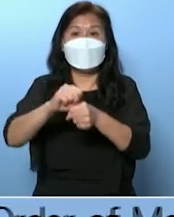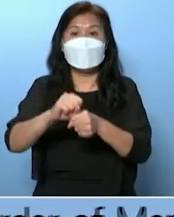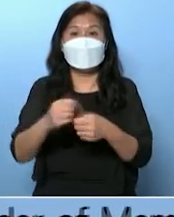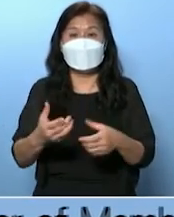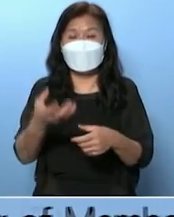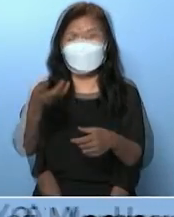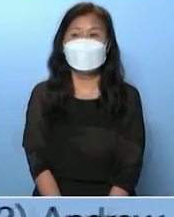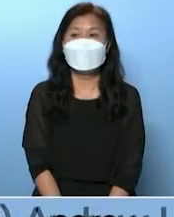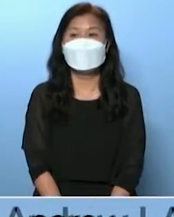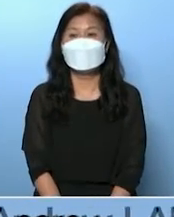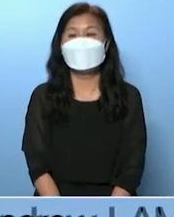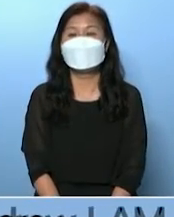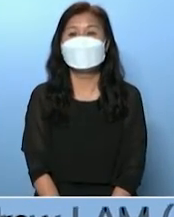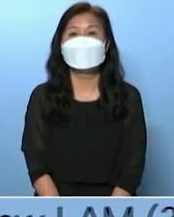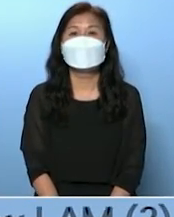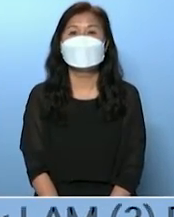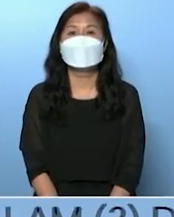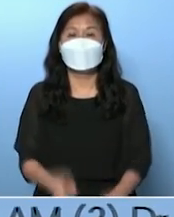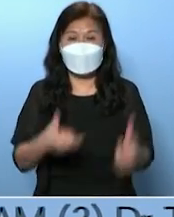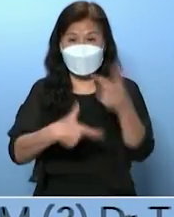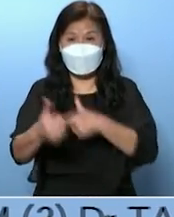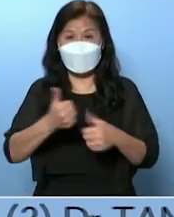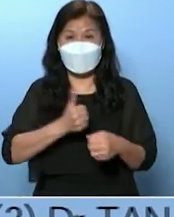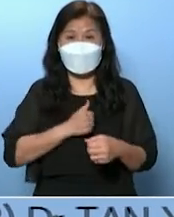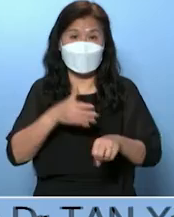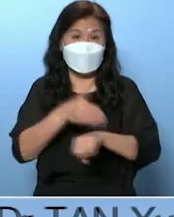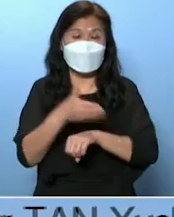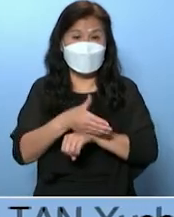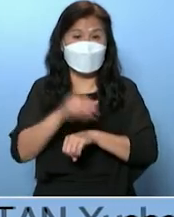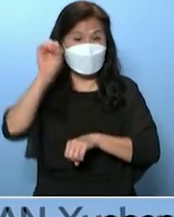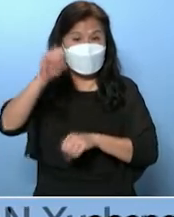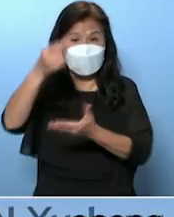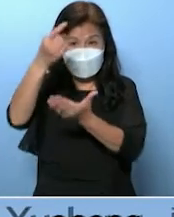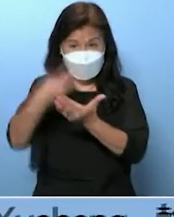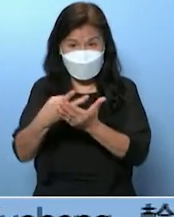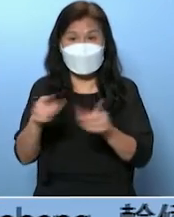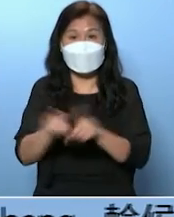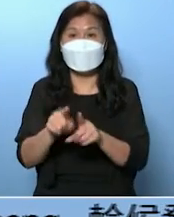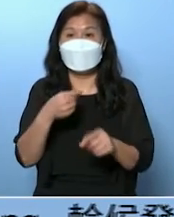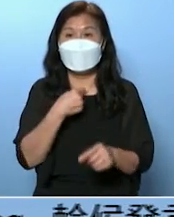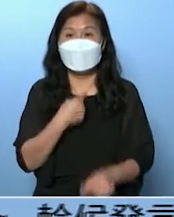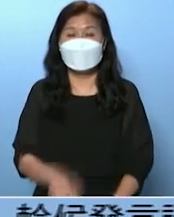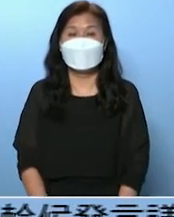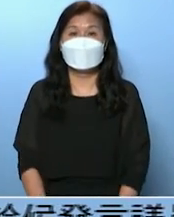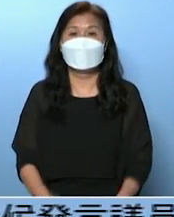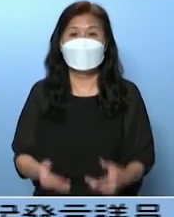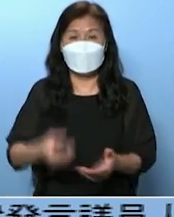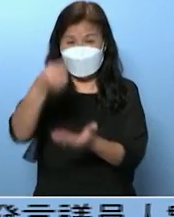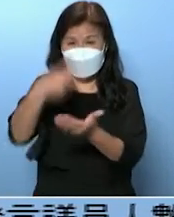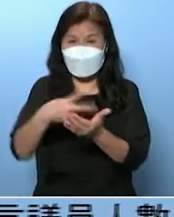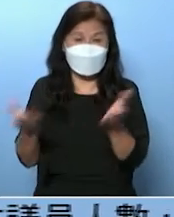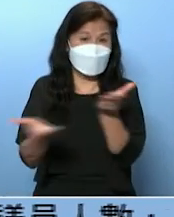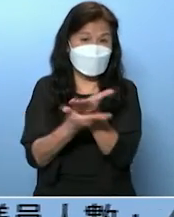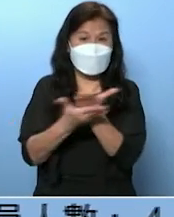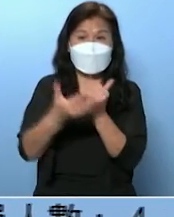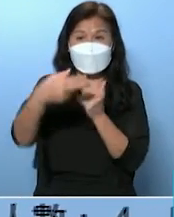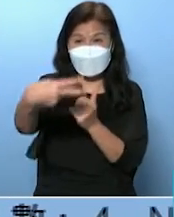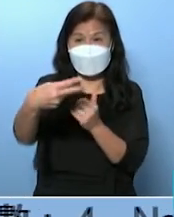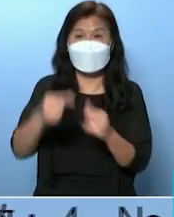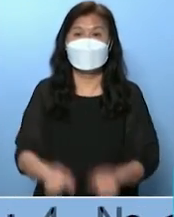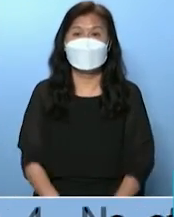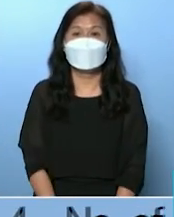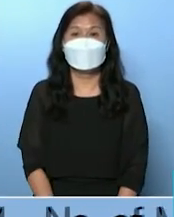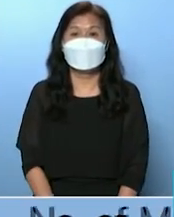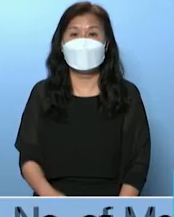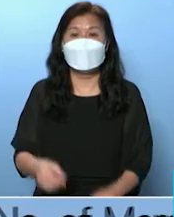主的支援等等。財政司司長稍後動議的修正案主要是 旨在修訂附表第二部，以